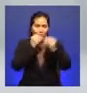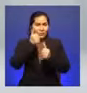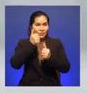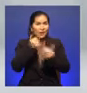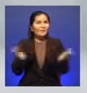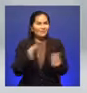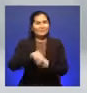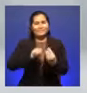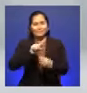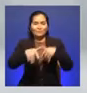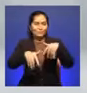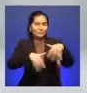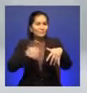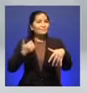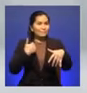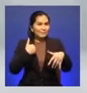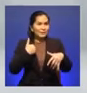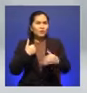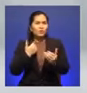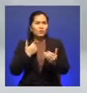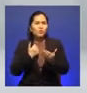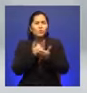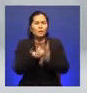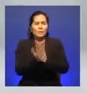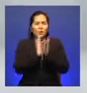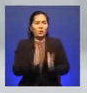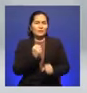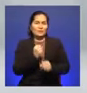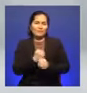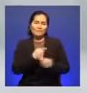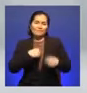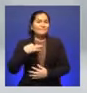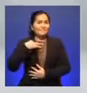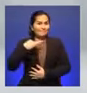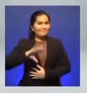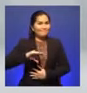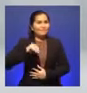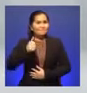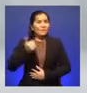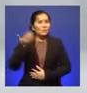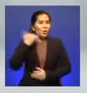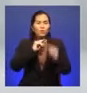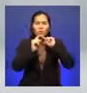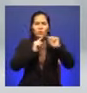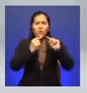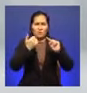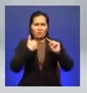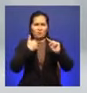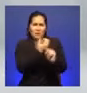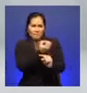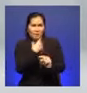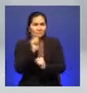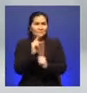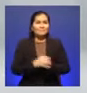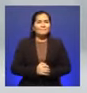กิจชุมชนรวมถึงการสร้างจิตอาสาและความจริงแล้วคุณอาซึมิงได้เคยคุยกันก่อนหน้านี้นะคะทราบว่าท่